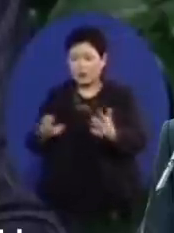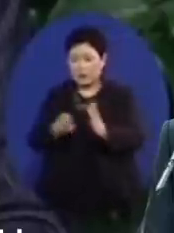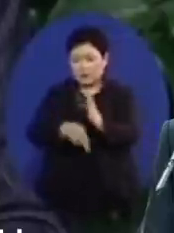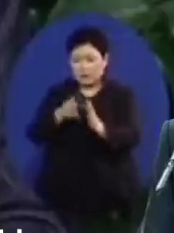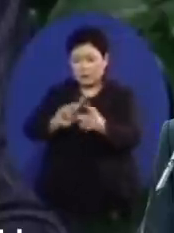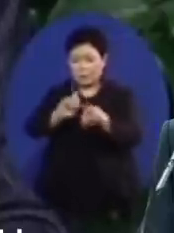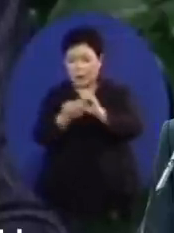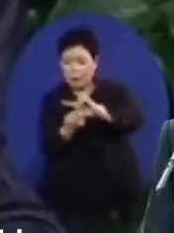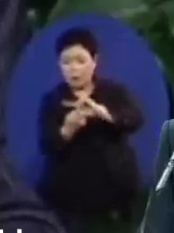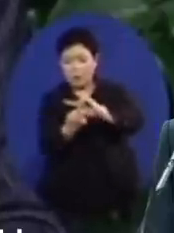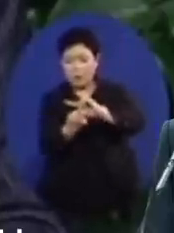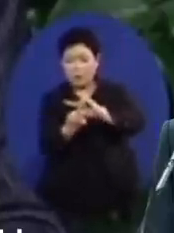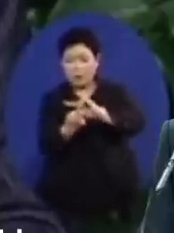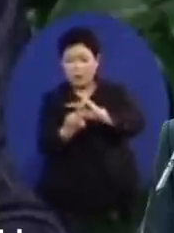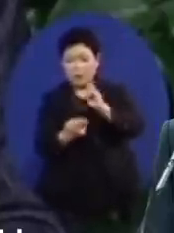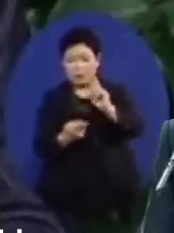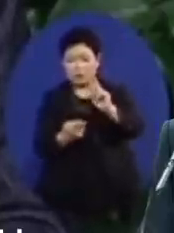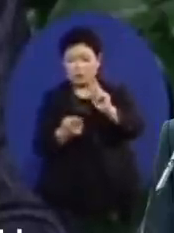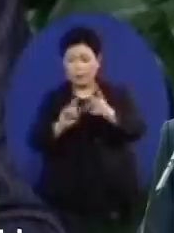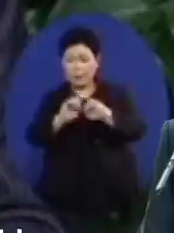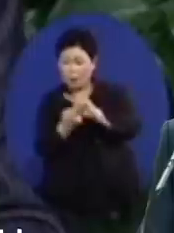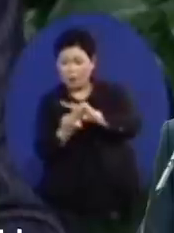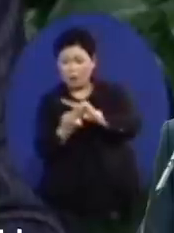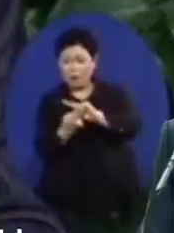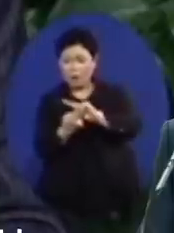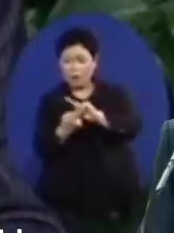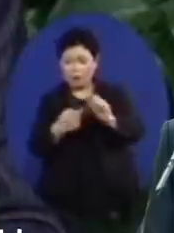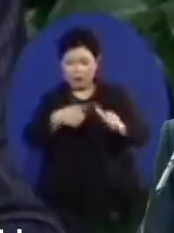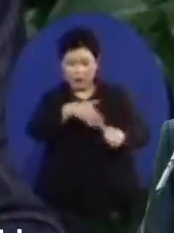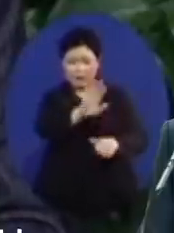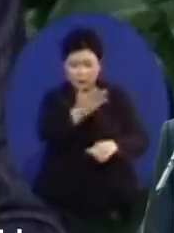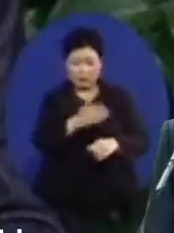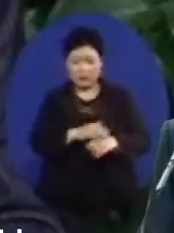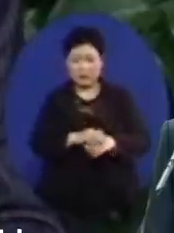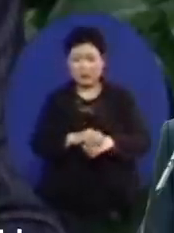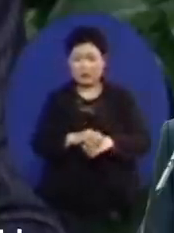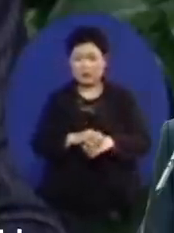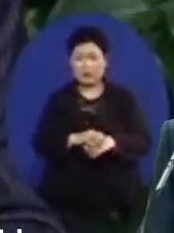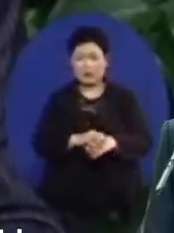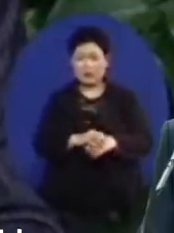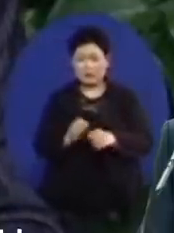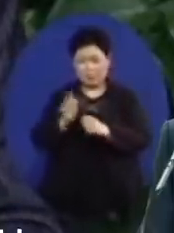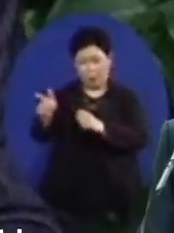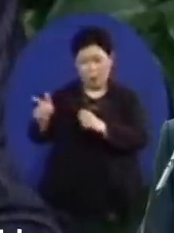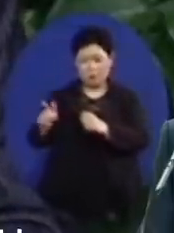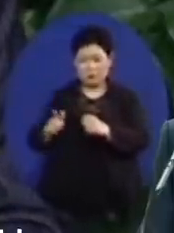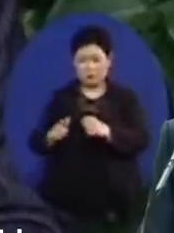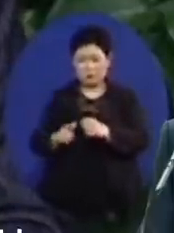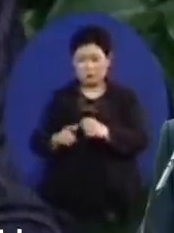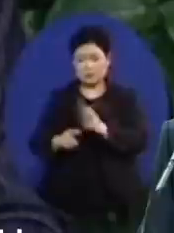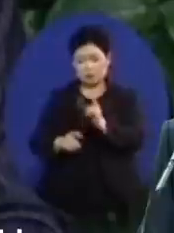갈아타고 두 정거장이나 갈아타고 가야 돼요 지금. 그만큼 멀리 떨어져 있습니다 지금.